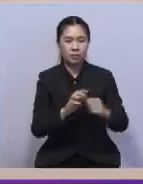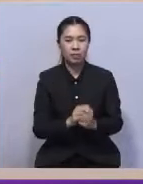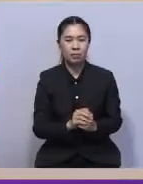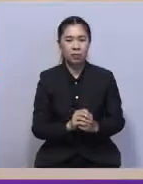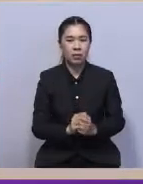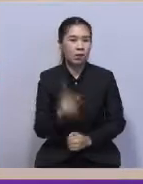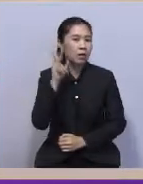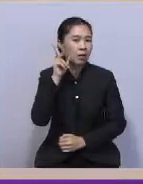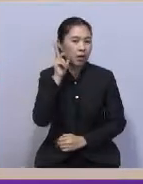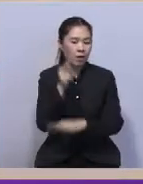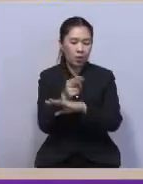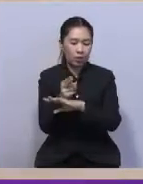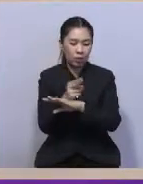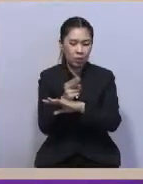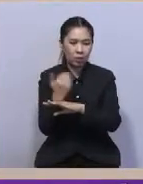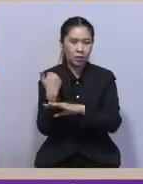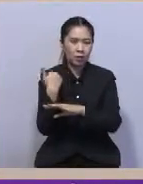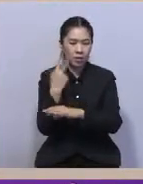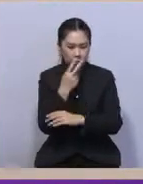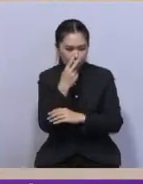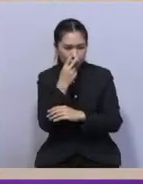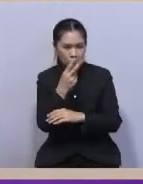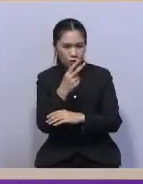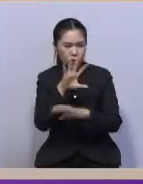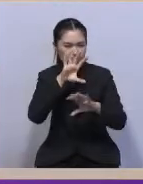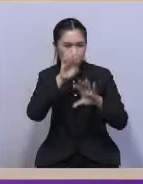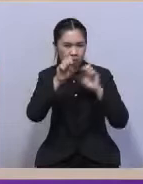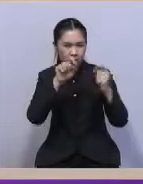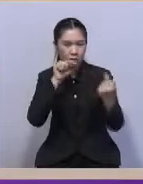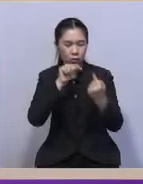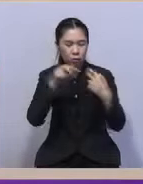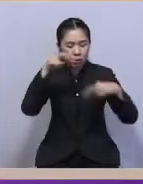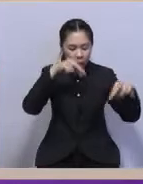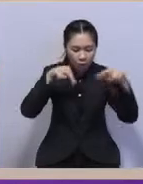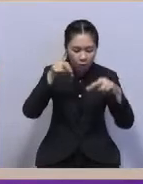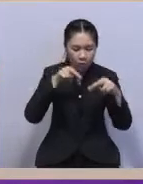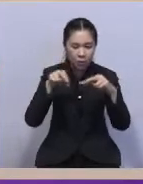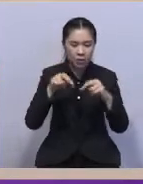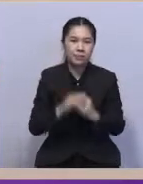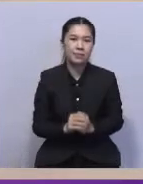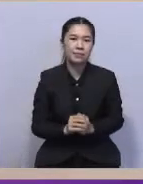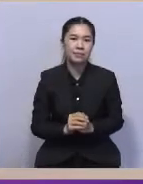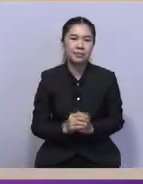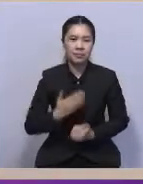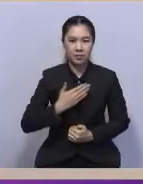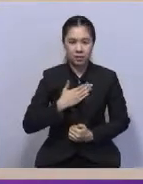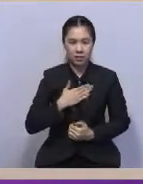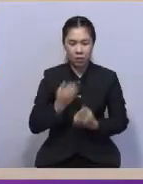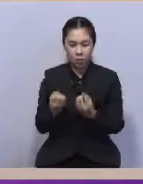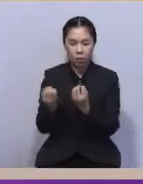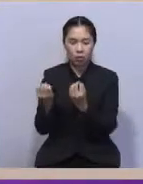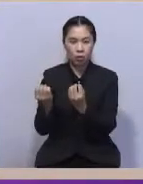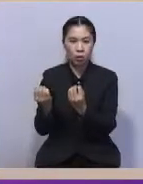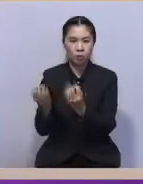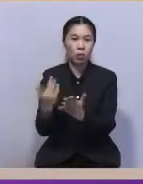ภายในข้างในด้วยเพื่อที่จะไปดูสังเกตการนะคะเกี่ยวกับการค้นหาในครั้งนี้ค่ะซึ่งเรานะคะก็ได้ส่งน้องทีมผู้สื่อข่าวเข้า